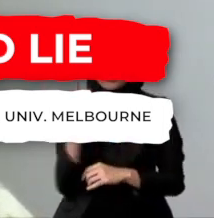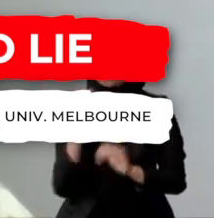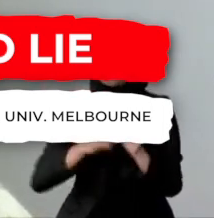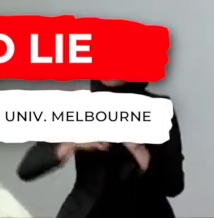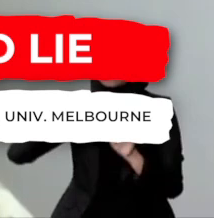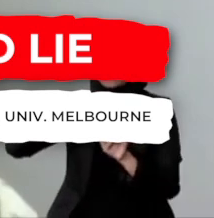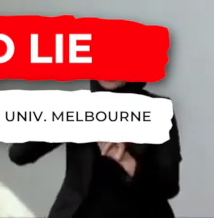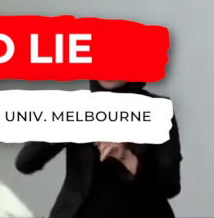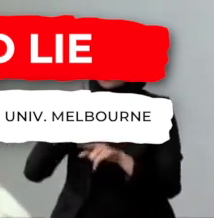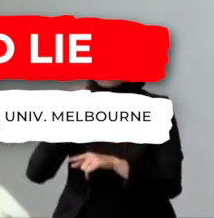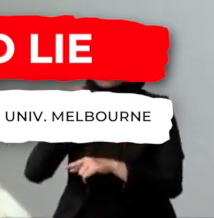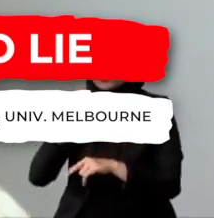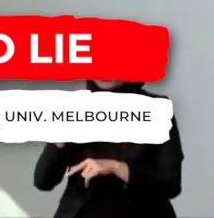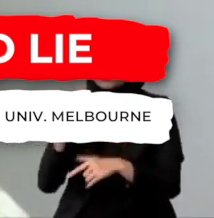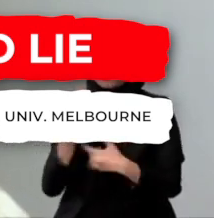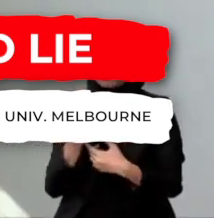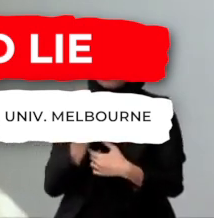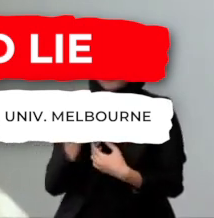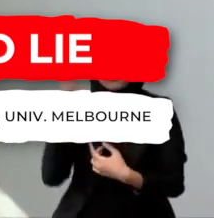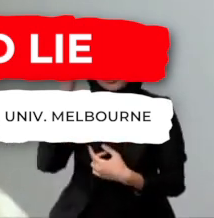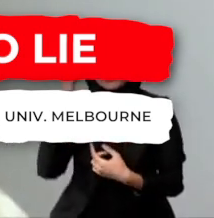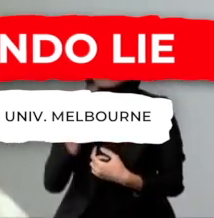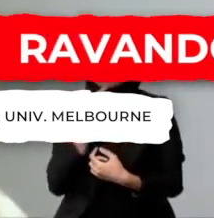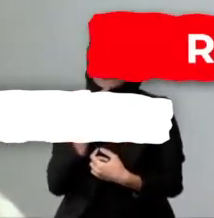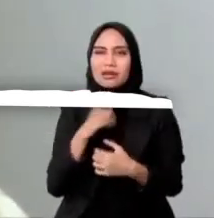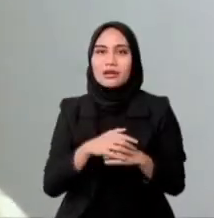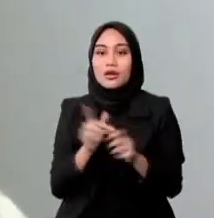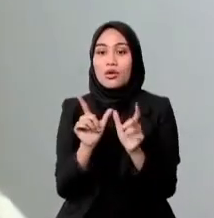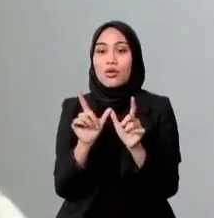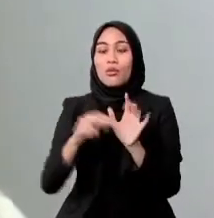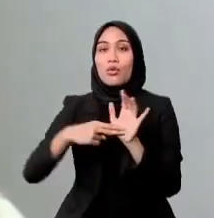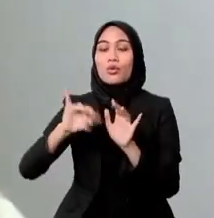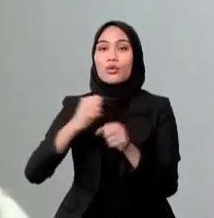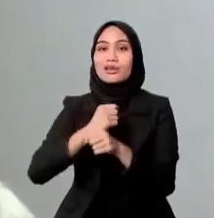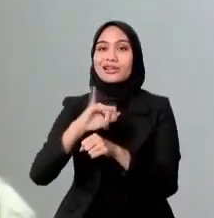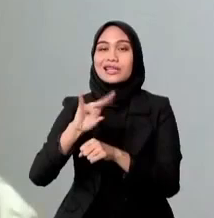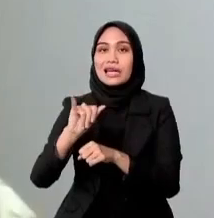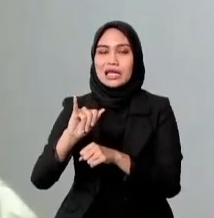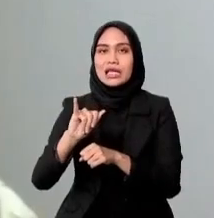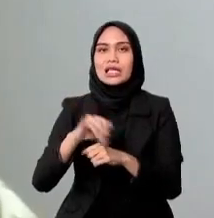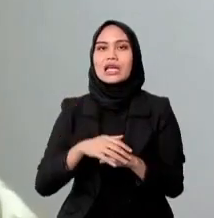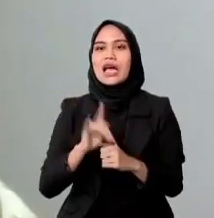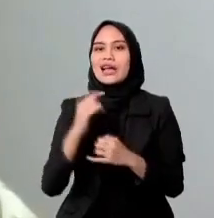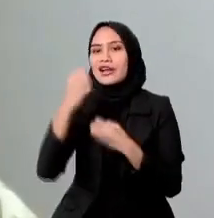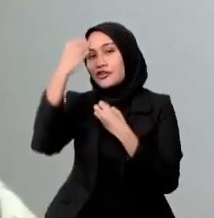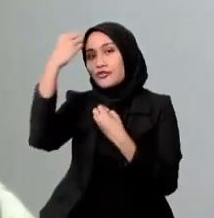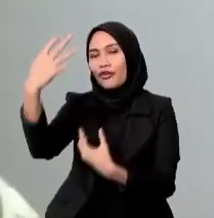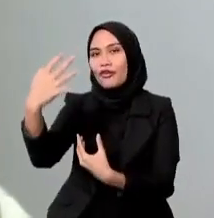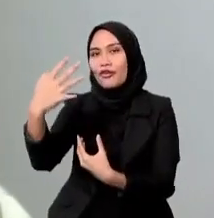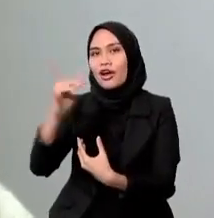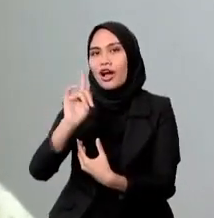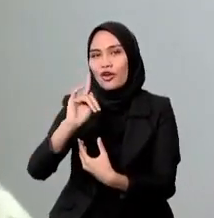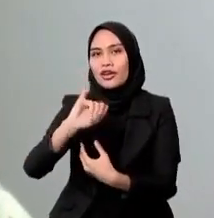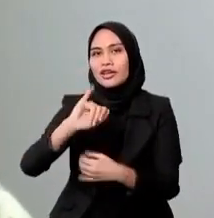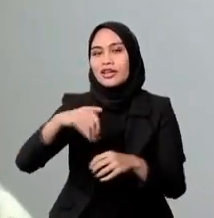dan paling lucu menurut saya pada saat itu adalah ketika di Wonogiri, di Desa Pagutan, itu beredar kabar bahwa ikan